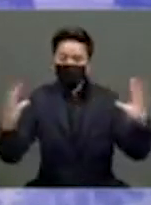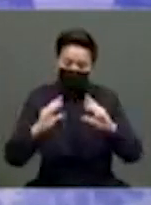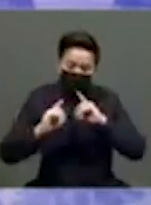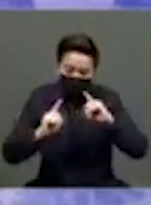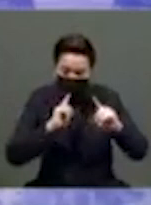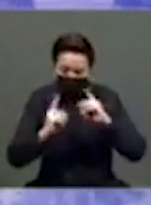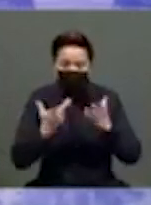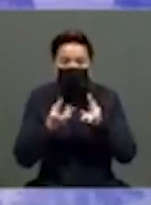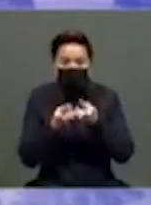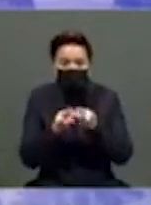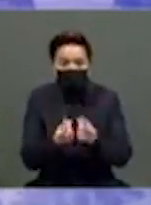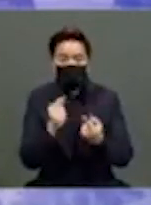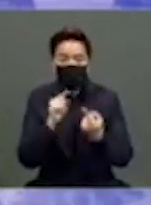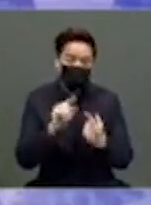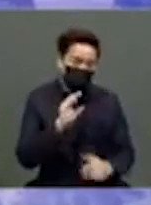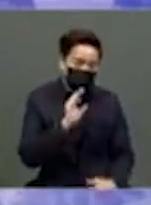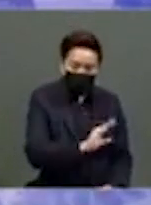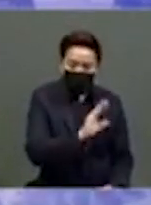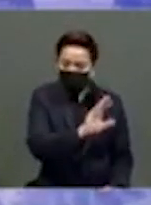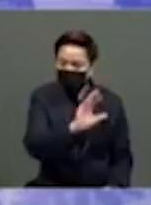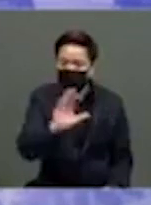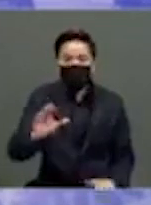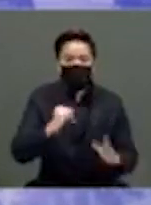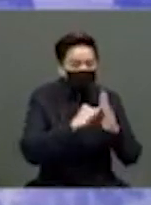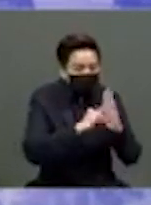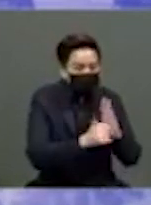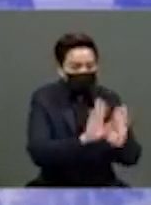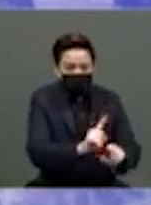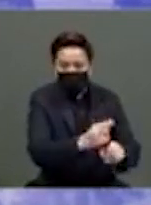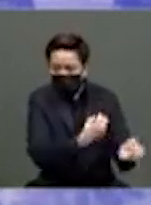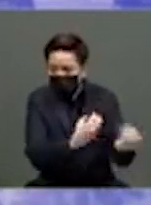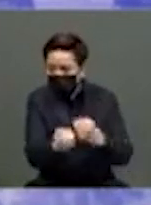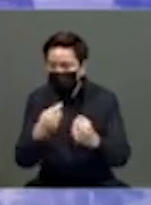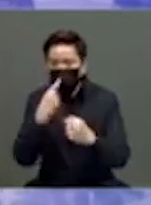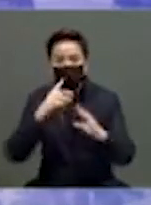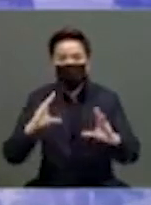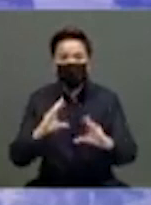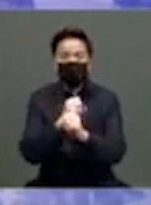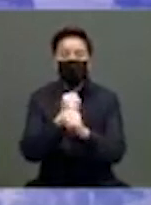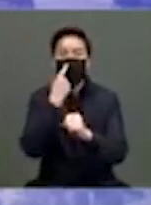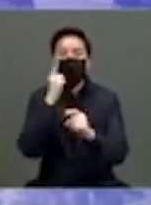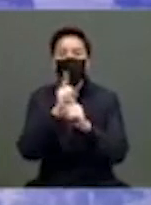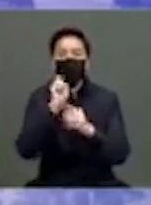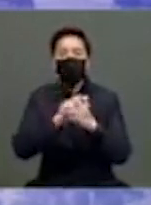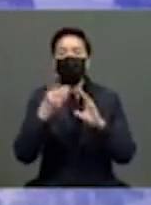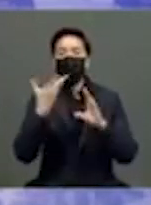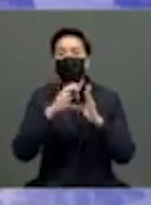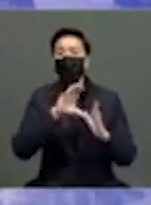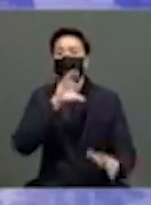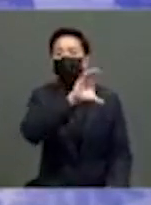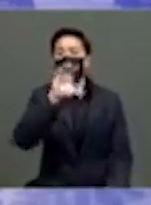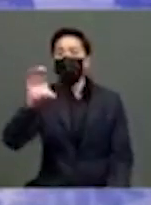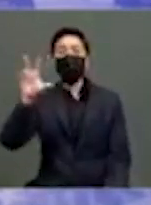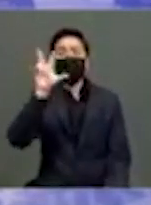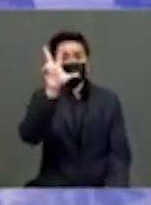งานในรายละเอียดของแต่ละเราจังหวัดนะครับก็ผมคนนี้แนะนำเป็นสไลด์ซัก 3แผ่น